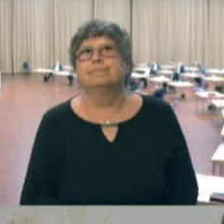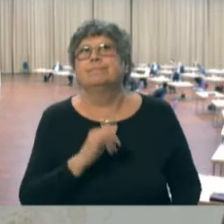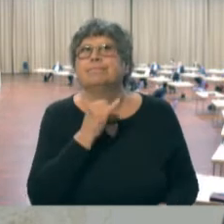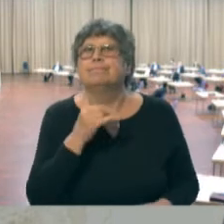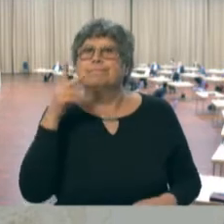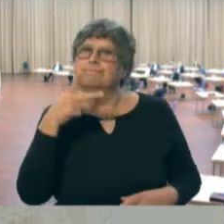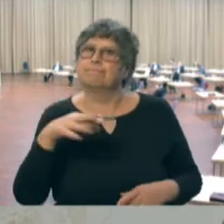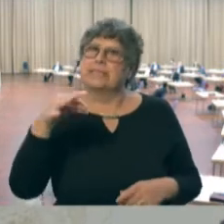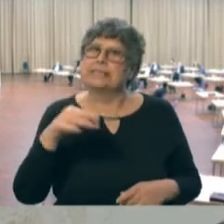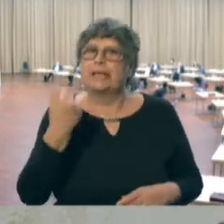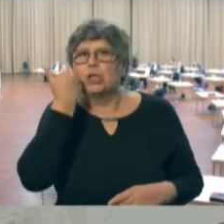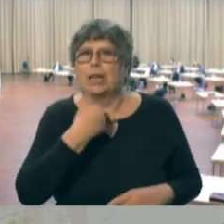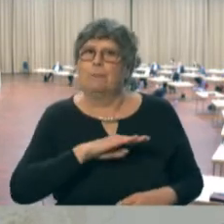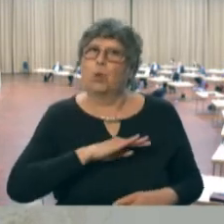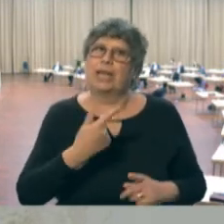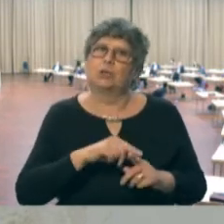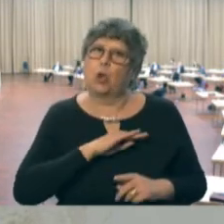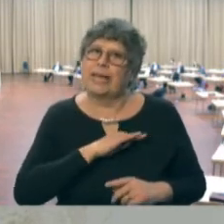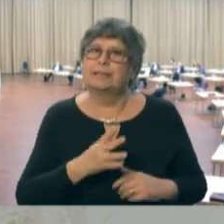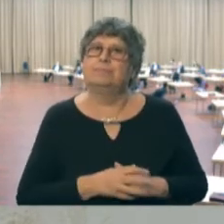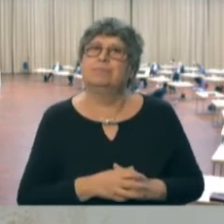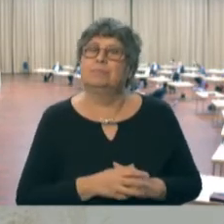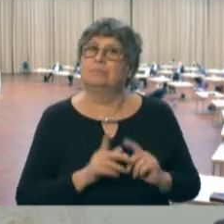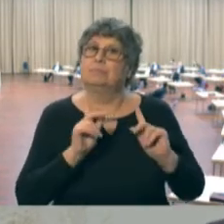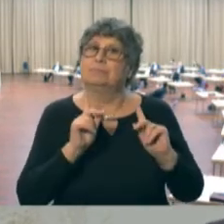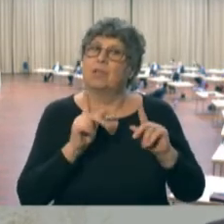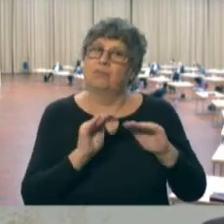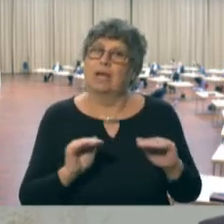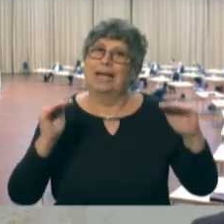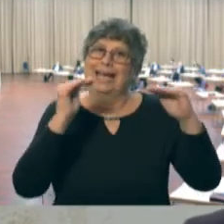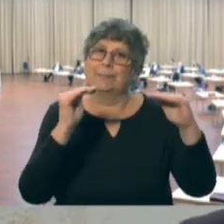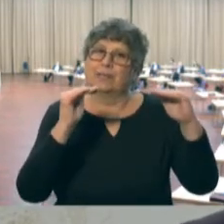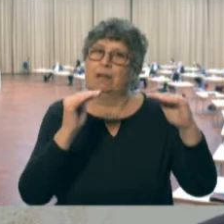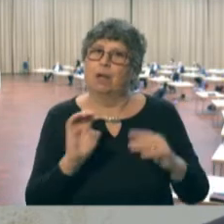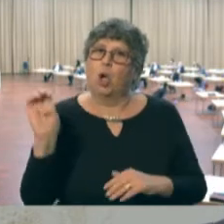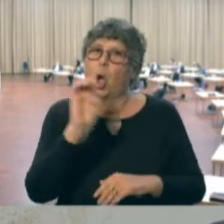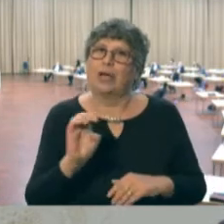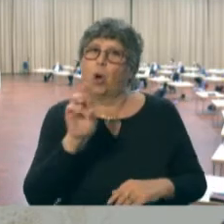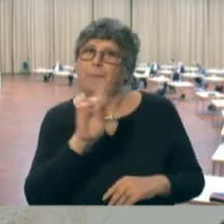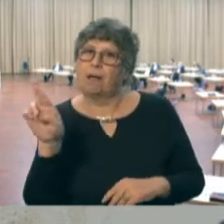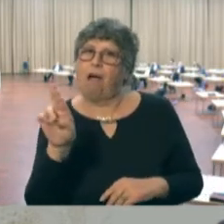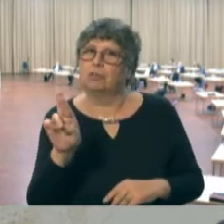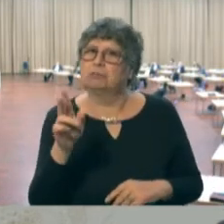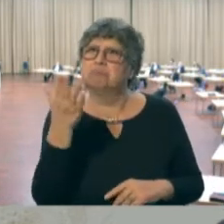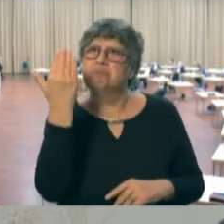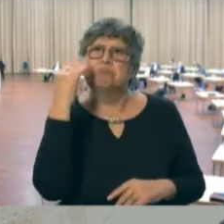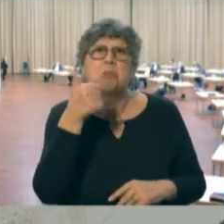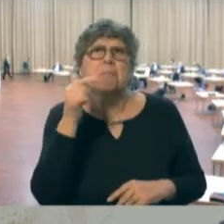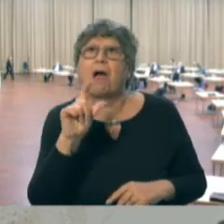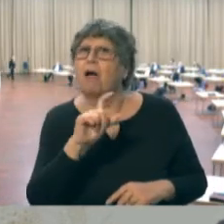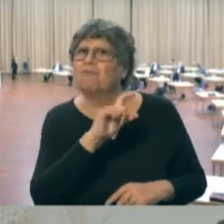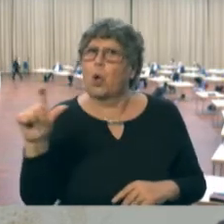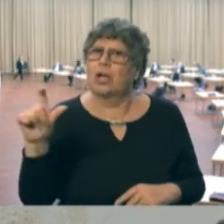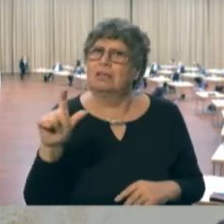Ja, Herr Präsident, liebe Kolleginnen und Kollegen! Auf Ebene des Europarats hat vor wenigen Wochen das für den